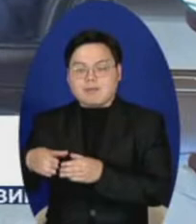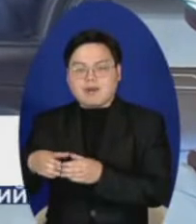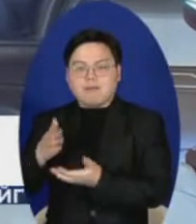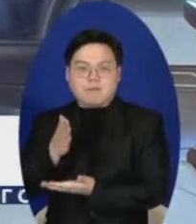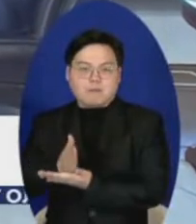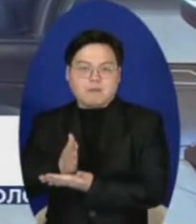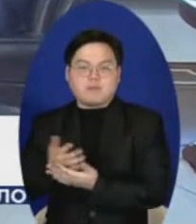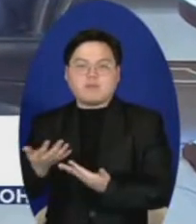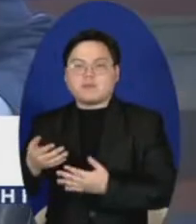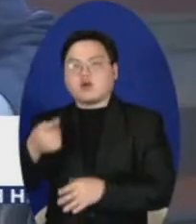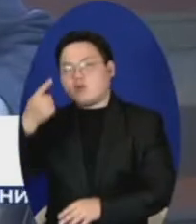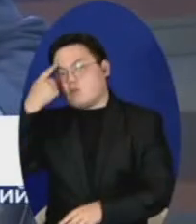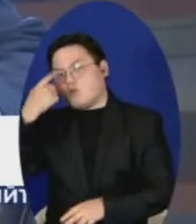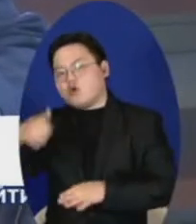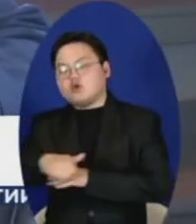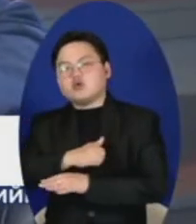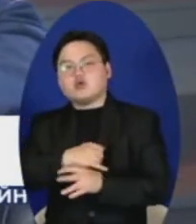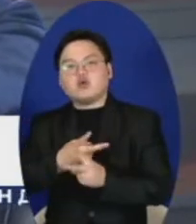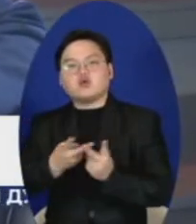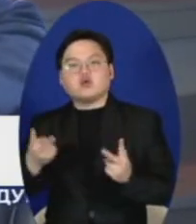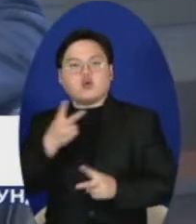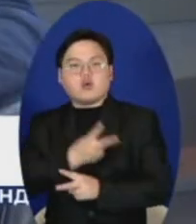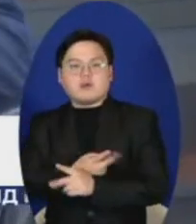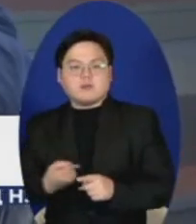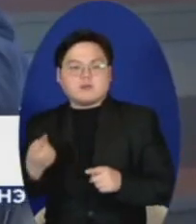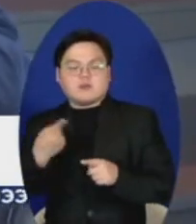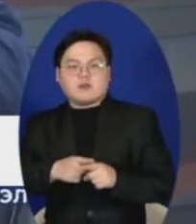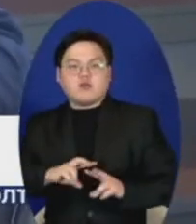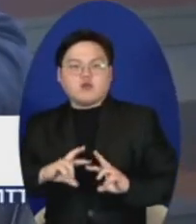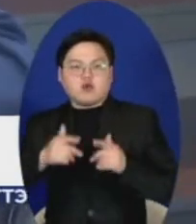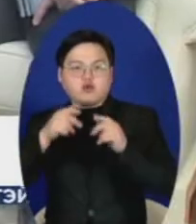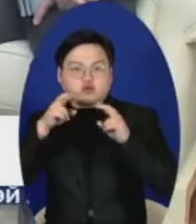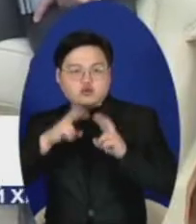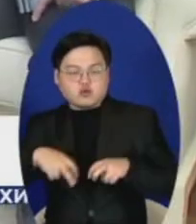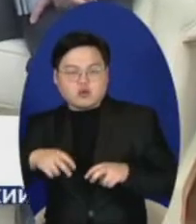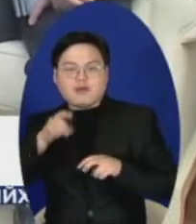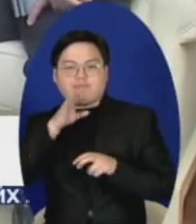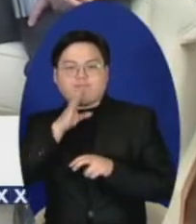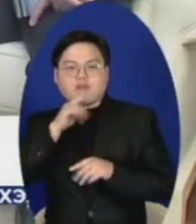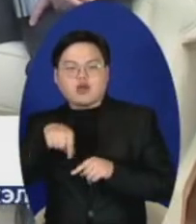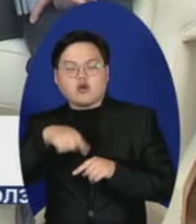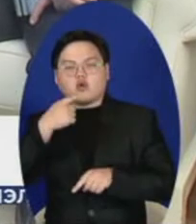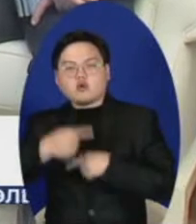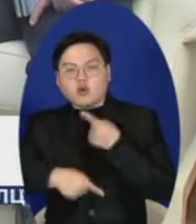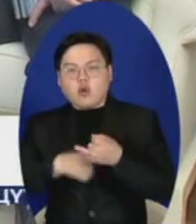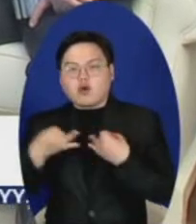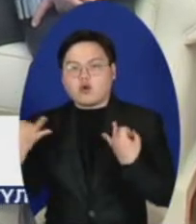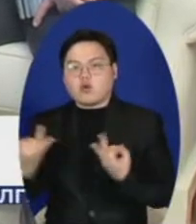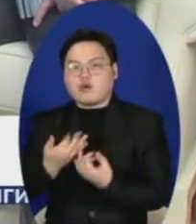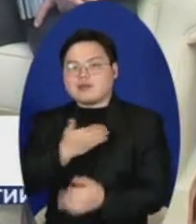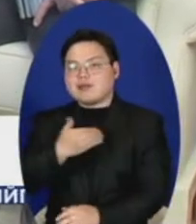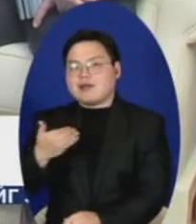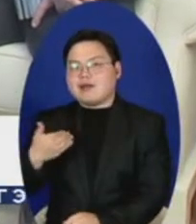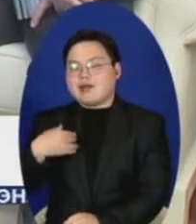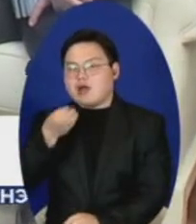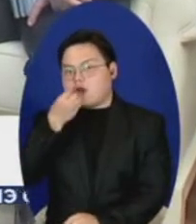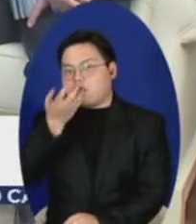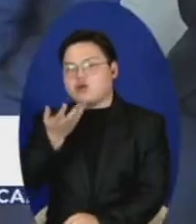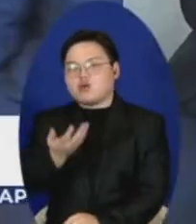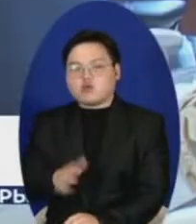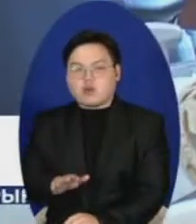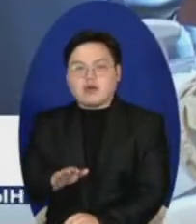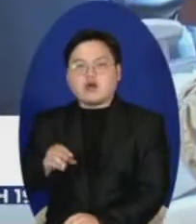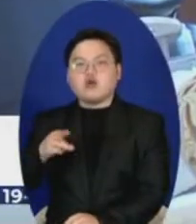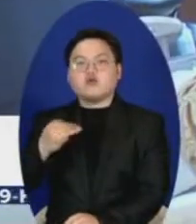зэрэгцээ. Монгол улсын үндсэн хуульд нэмэлт өөрчлөлт оруулах чиглэлээр судалгаа хийж энэ талаараа улсын хурлын дарга хүндсэн байна. За Бүгд Найрамдах